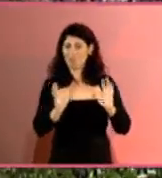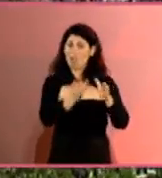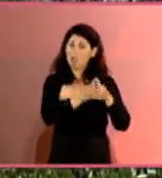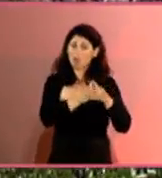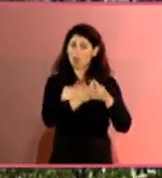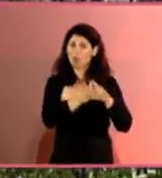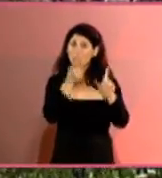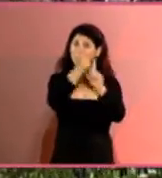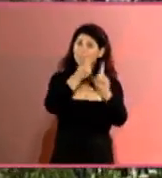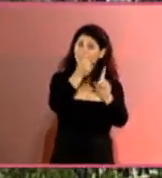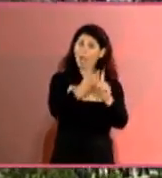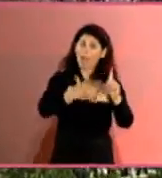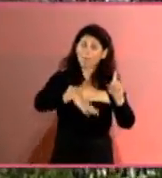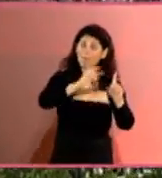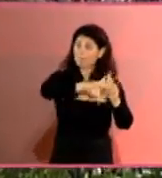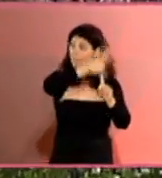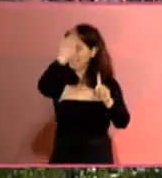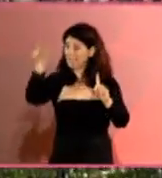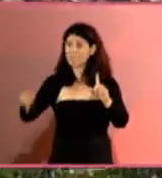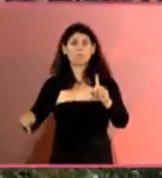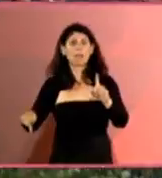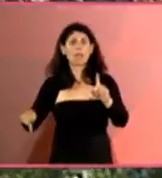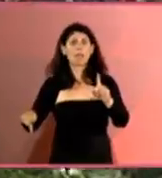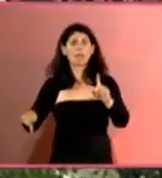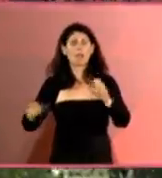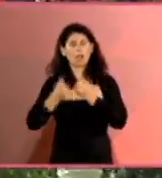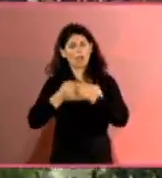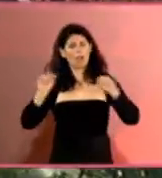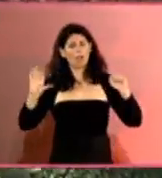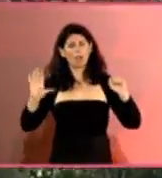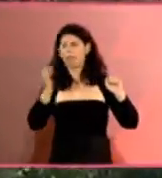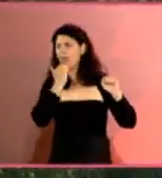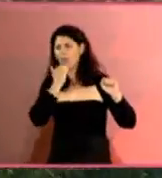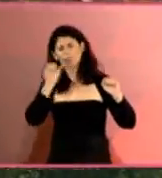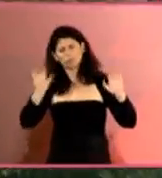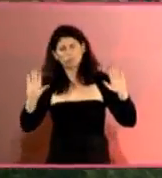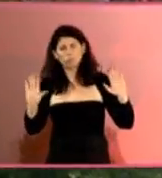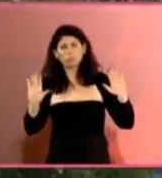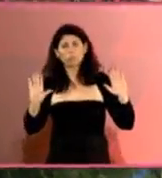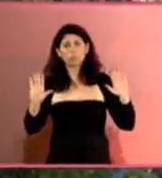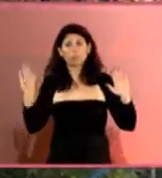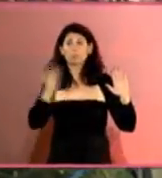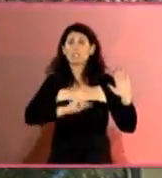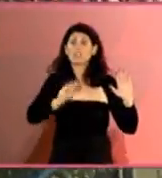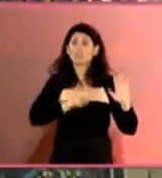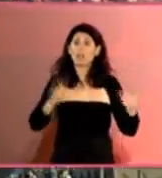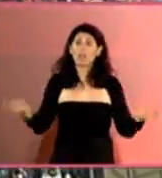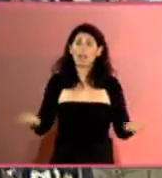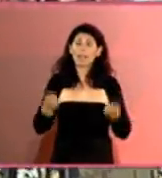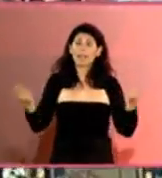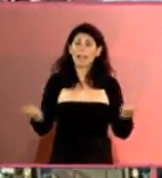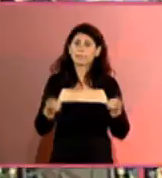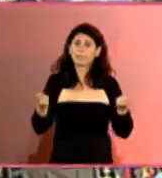που υπερασπίζεται από την αρχή μέχρι σήμερα, ανεξαρτήτως των λαθών του, τα συμφέροντα της εργατικής